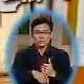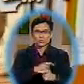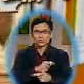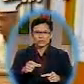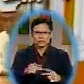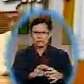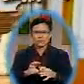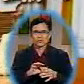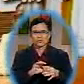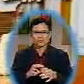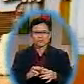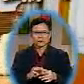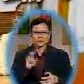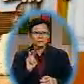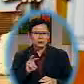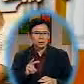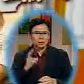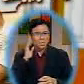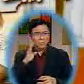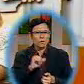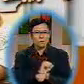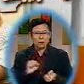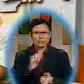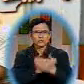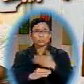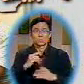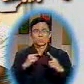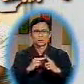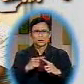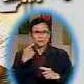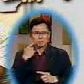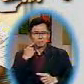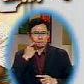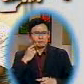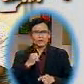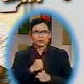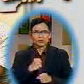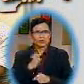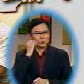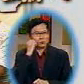跟進事件，希望能夠妥善解決殘疾人士嚴峻嘅就業問題。